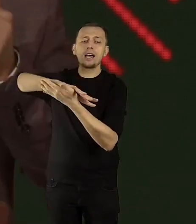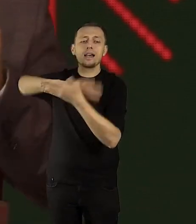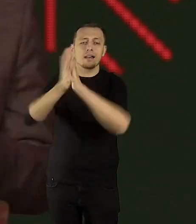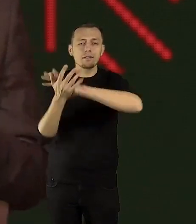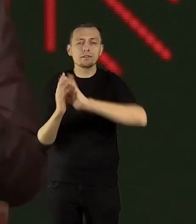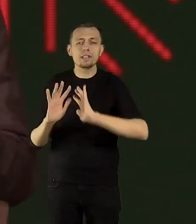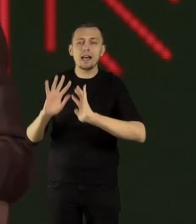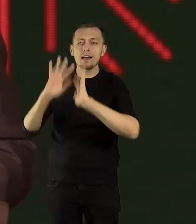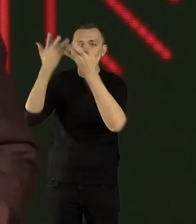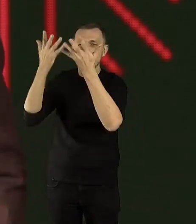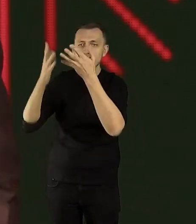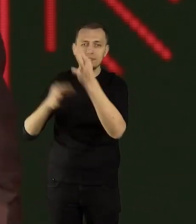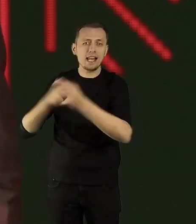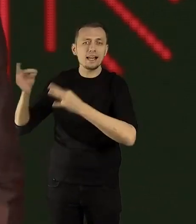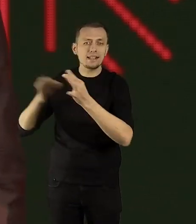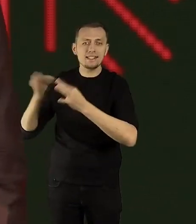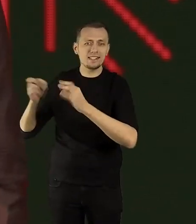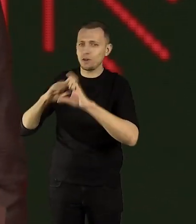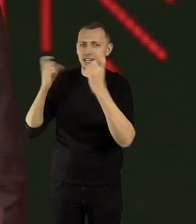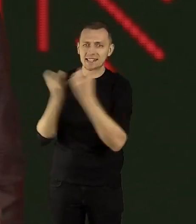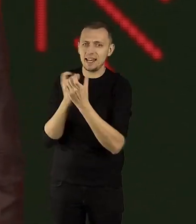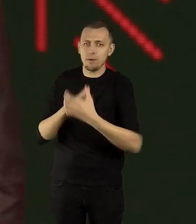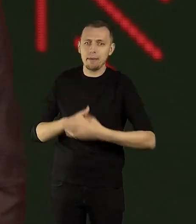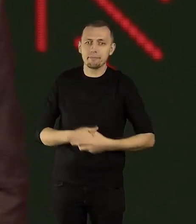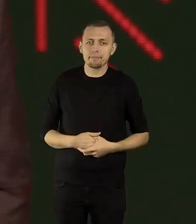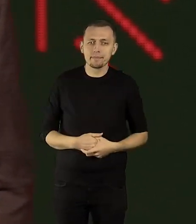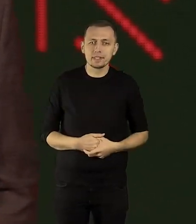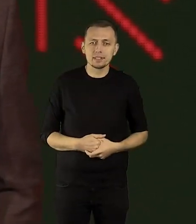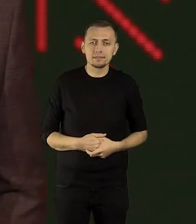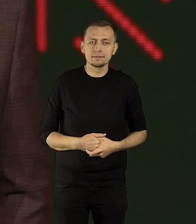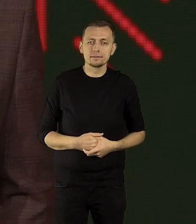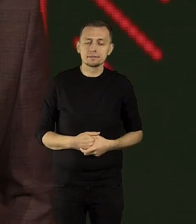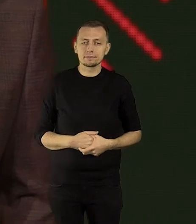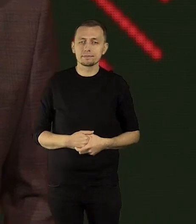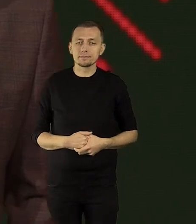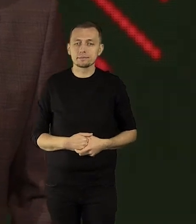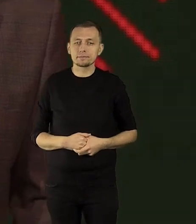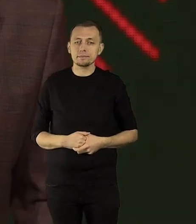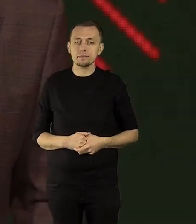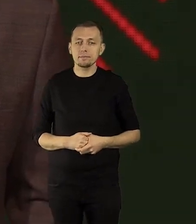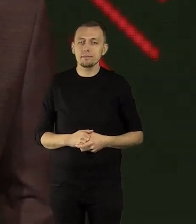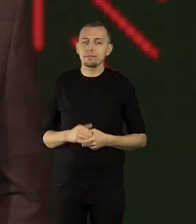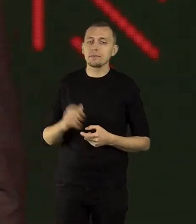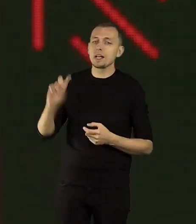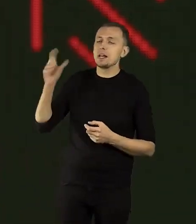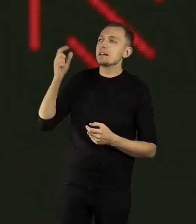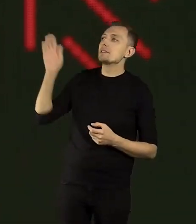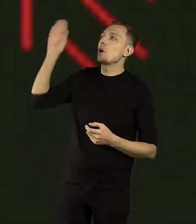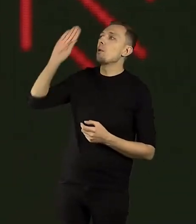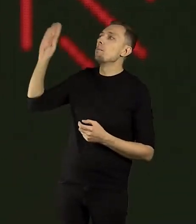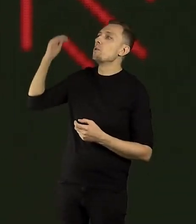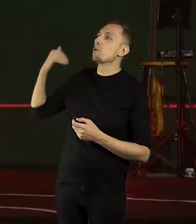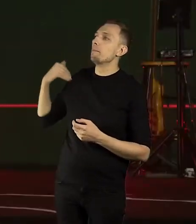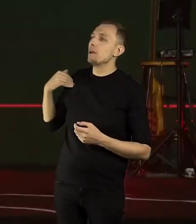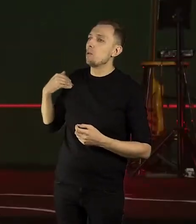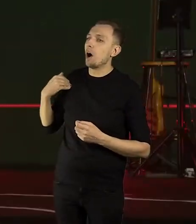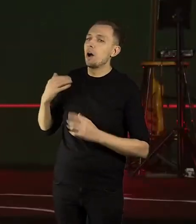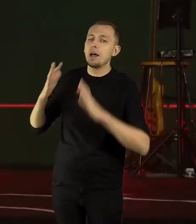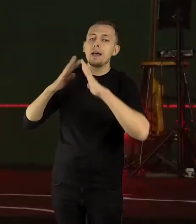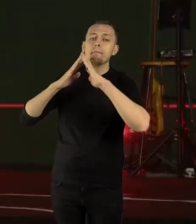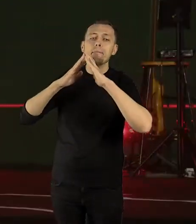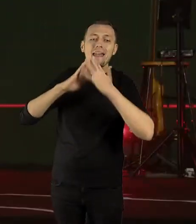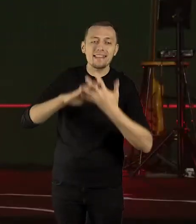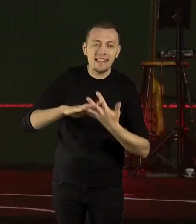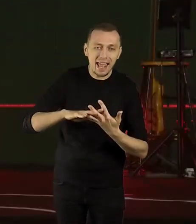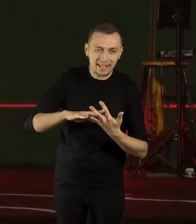To, co Bóg zaczął w Betlejem, ma znacznie większy wpływ niż jakakolwiek inna rewolucja w historii.